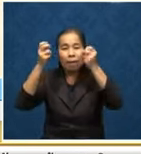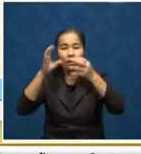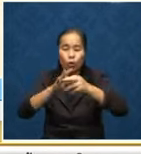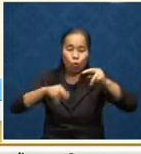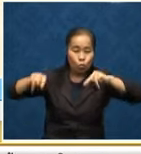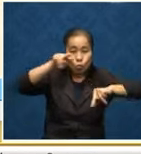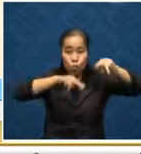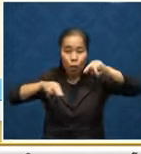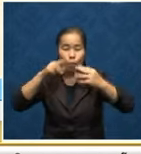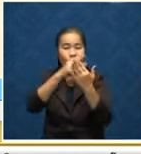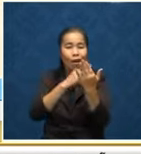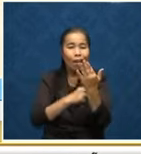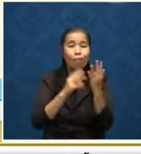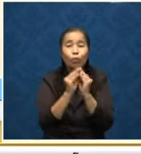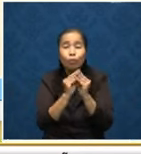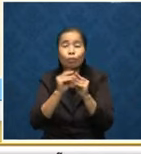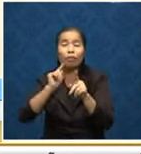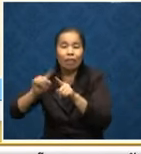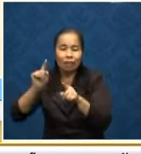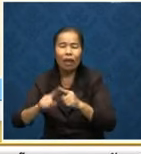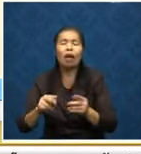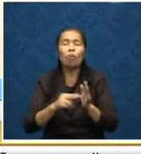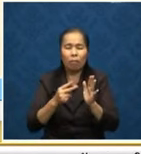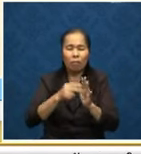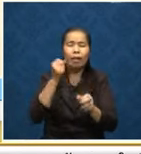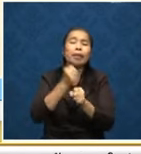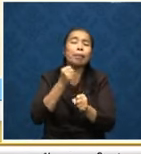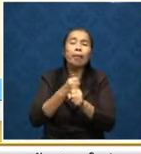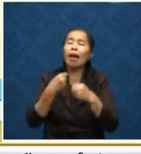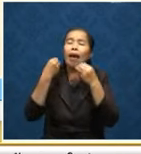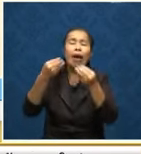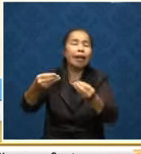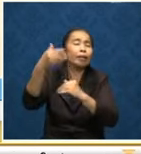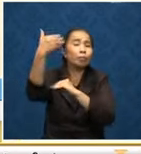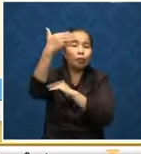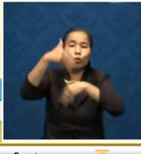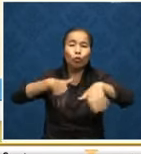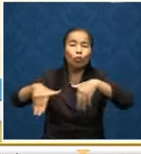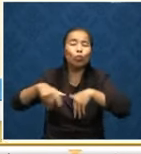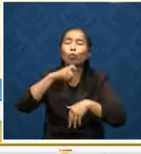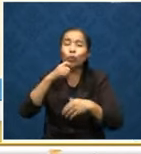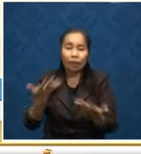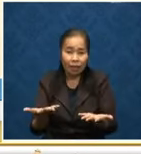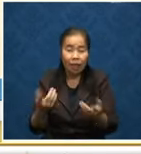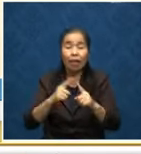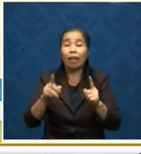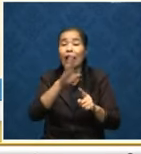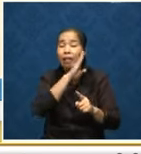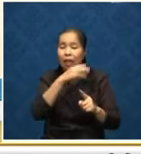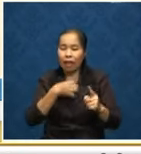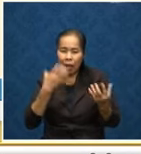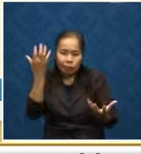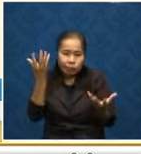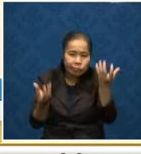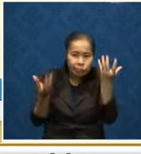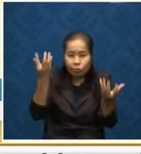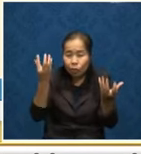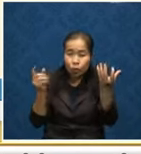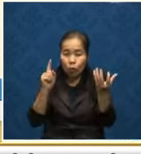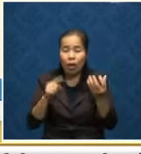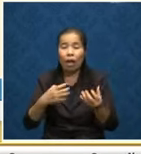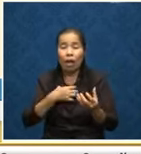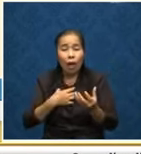ครับความจริงแล้วมันก็เป็นการทำงานเพื่อประเทศชาติทั้งสิ้นแต่อย่างไรก็ตามถ้าเราอยากจะให้น้ำหนักนะครับในเรื่องของการหารือ